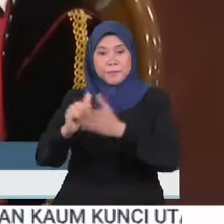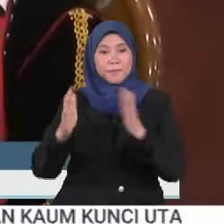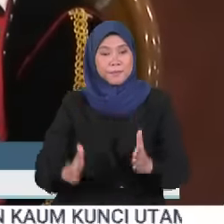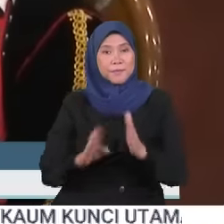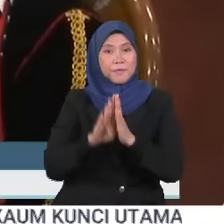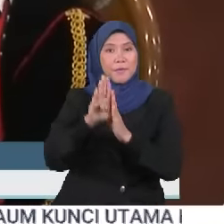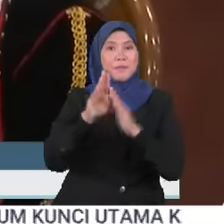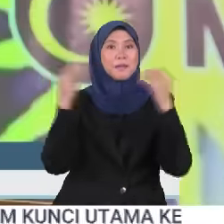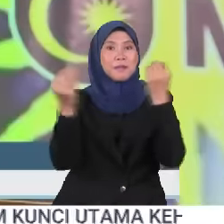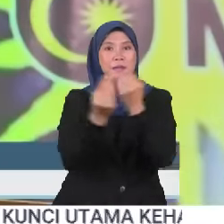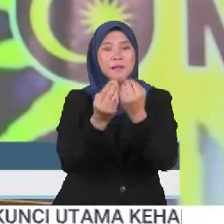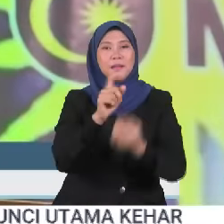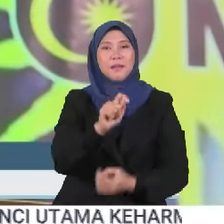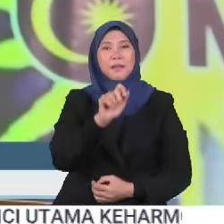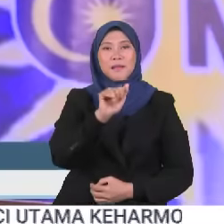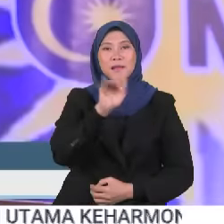masyarakat